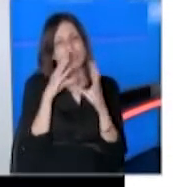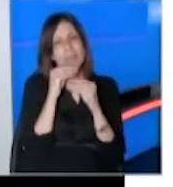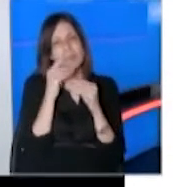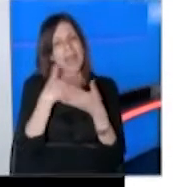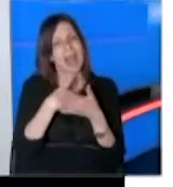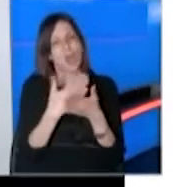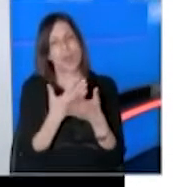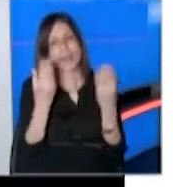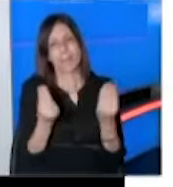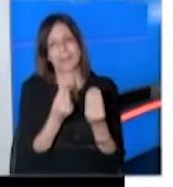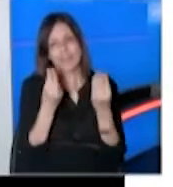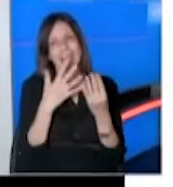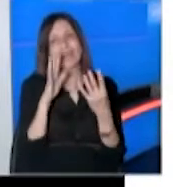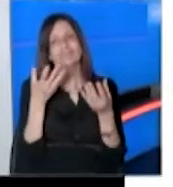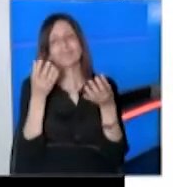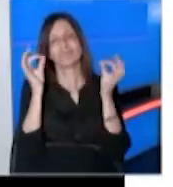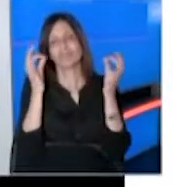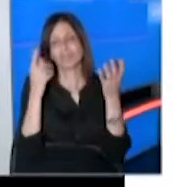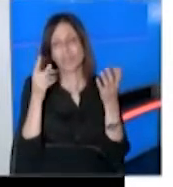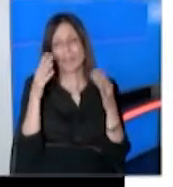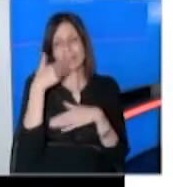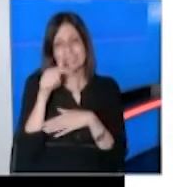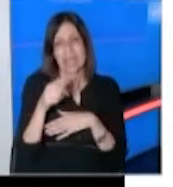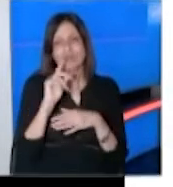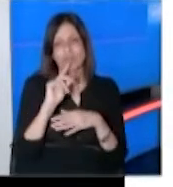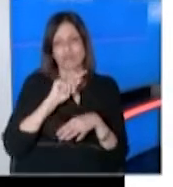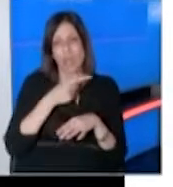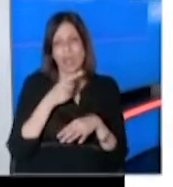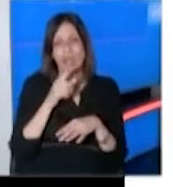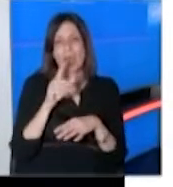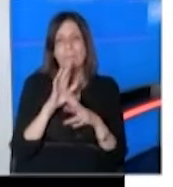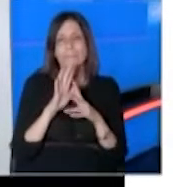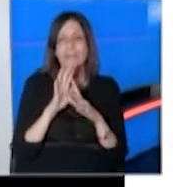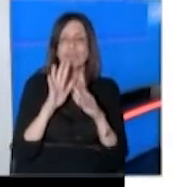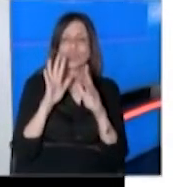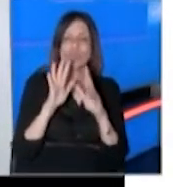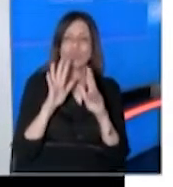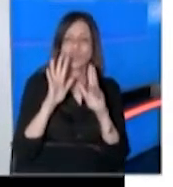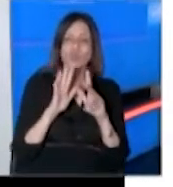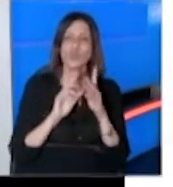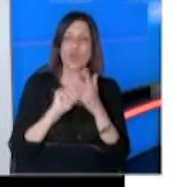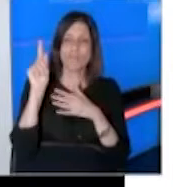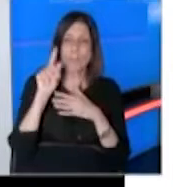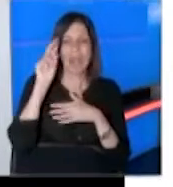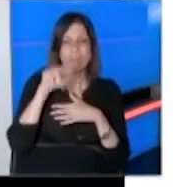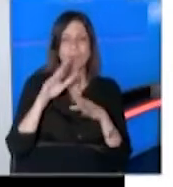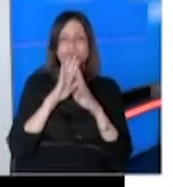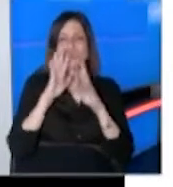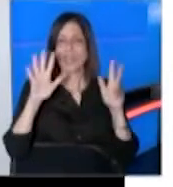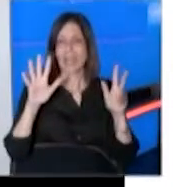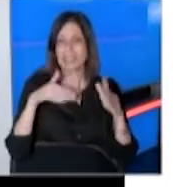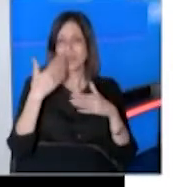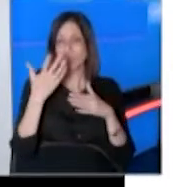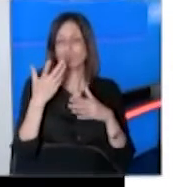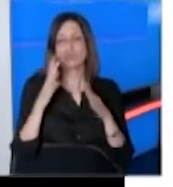על חלוקת המשאב הכי נדיר במדינת ישראל. אז הנה, בתוך שעה אחת, בנובמבר 2018, נתנו שטח שפעמיים גבעתיים